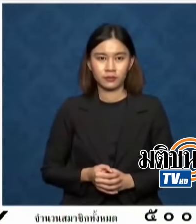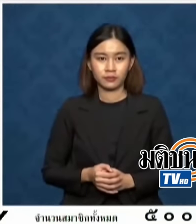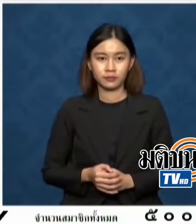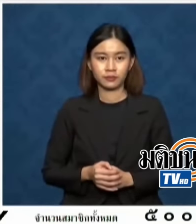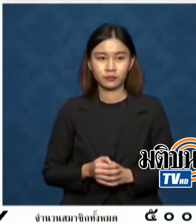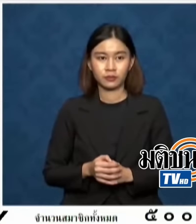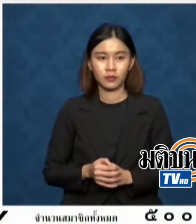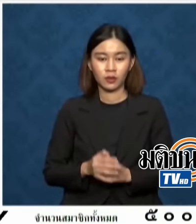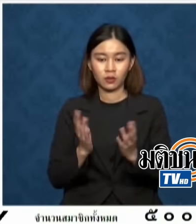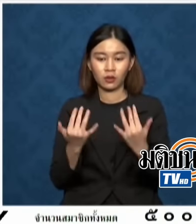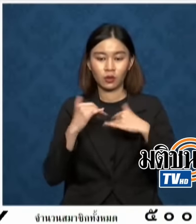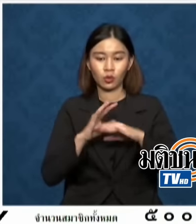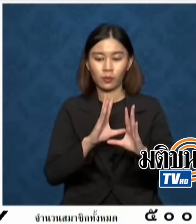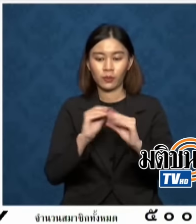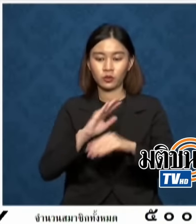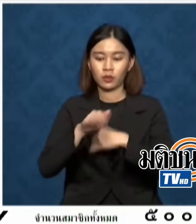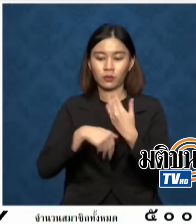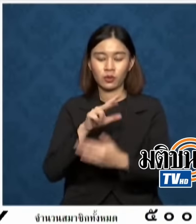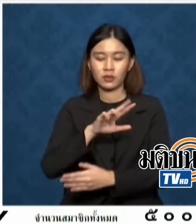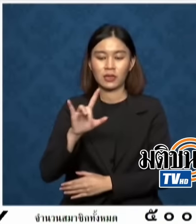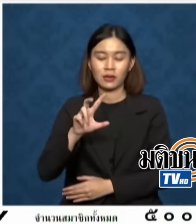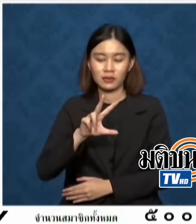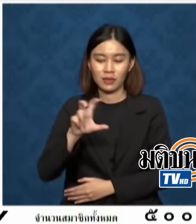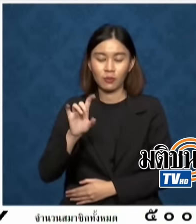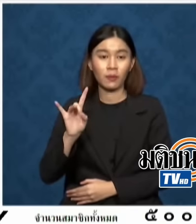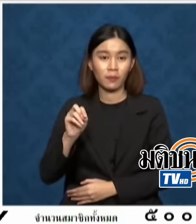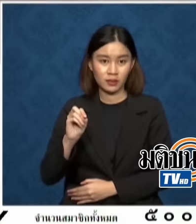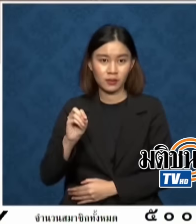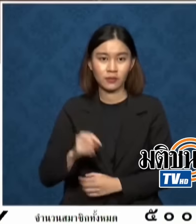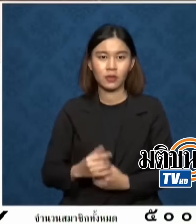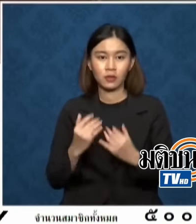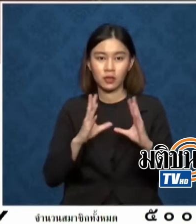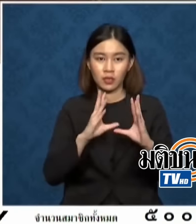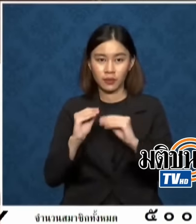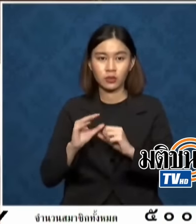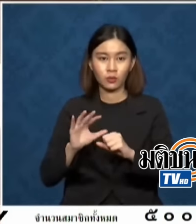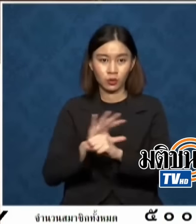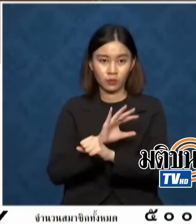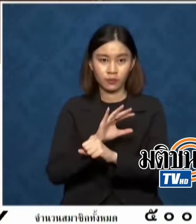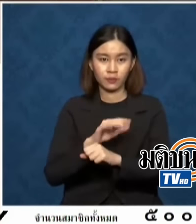มีจำนวนผู้เข้าร่วมประชุม380ท่านนะครับครบองค์ประชุมครับ